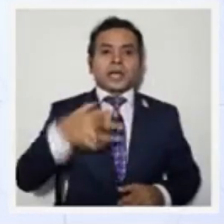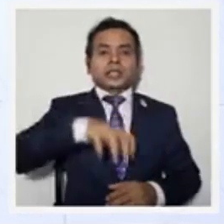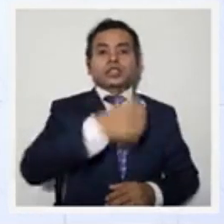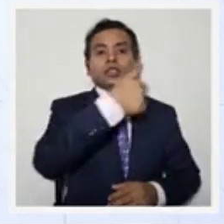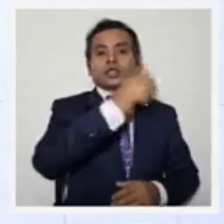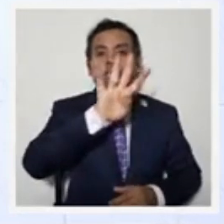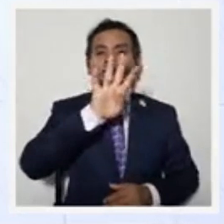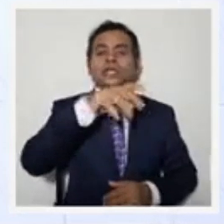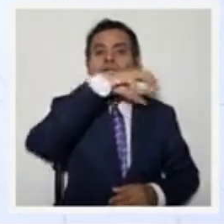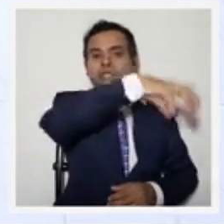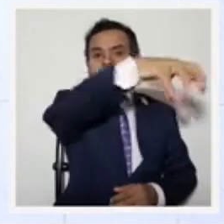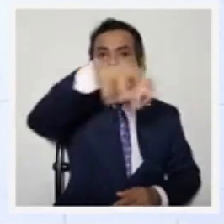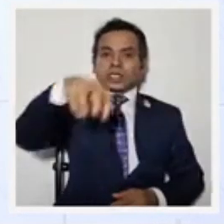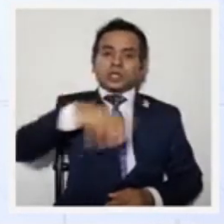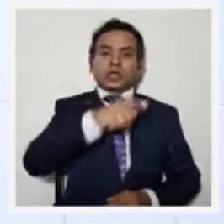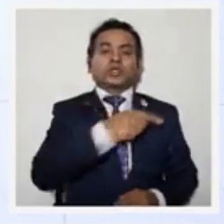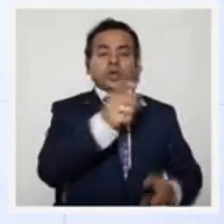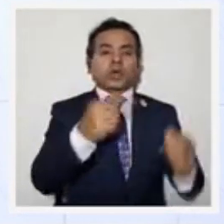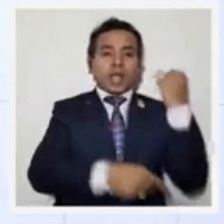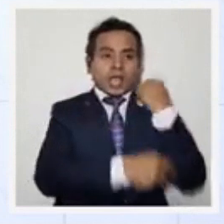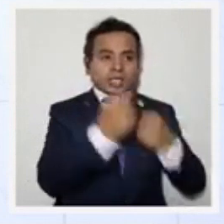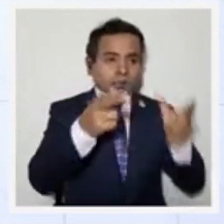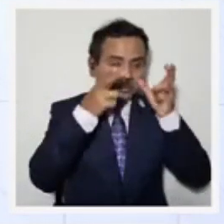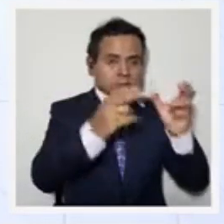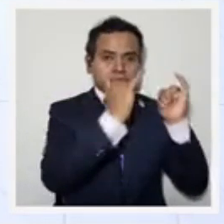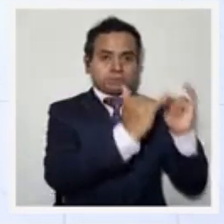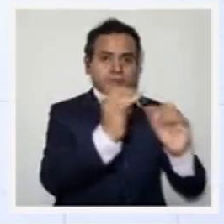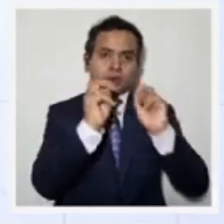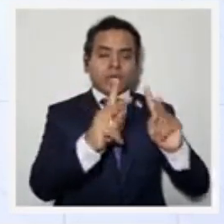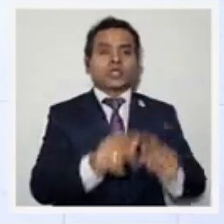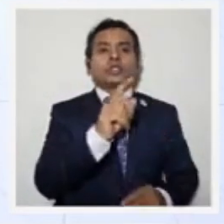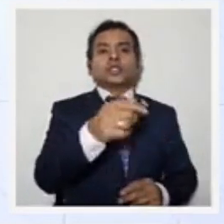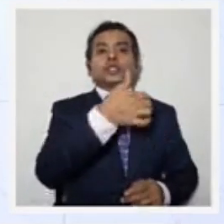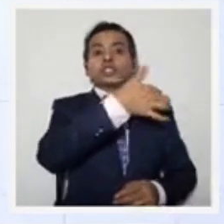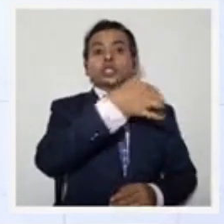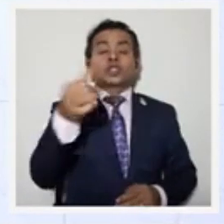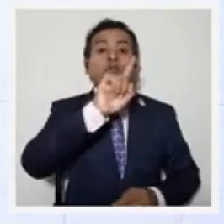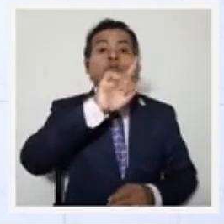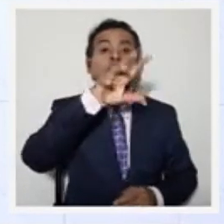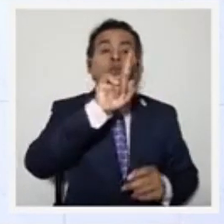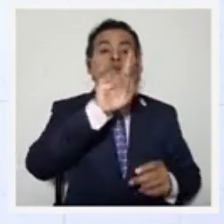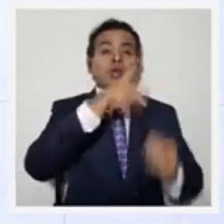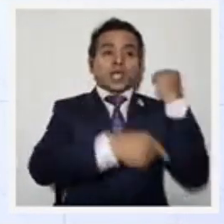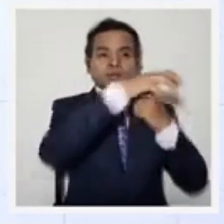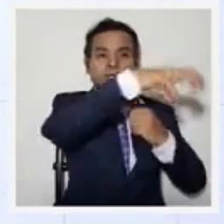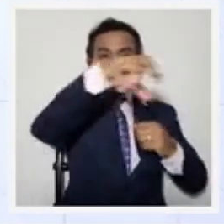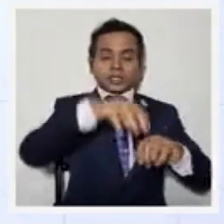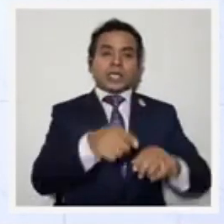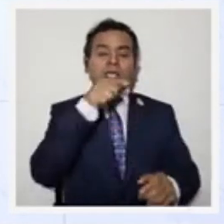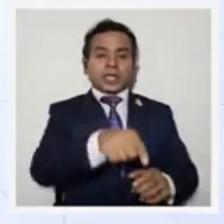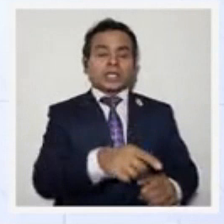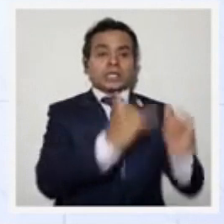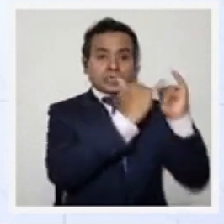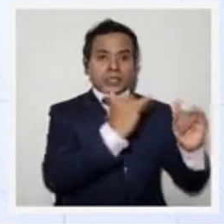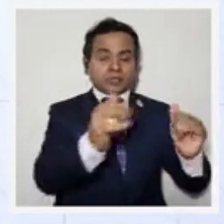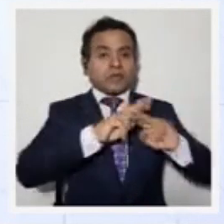39,146 জন। এগুলি প্রাতিষ্ঠানিক এবং হোম কোয়ারেন্টাইন। আমাদের সারা দেশে 64 জেলার সকল উপজেলা এবং জেলা পর্যায়ের